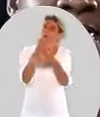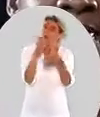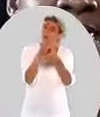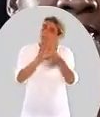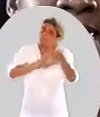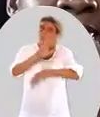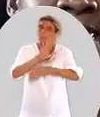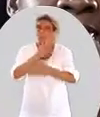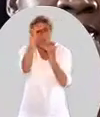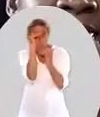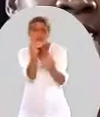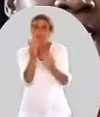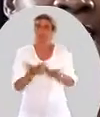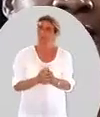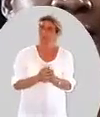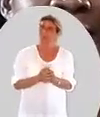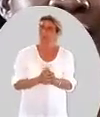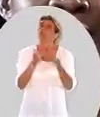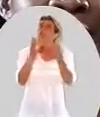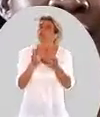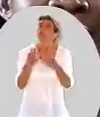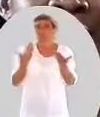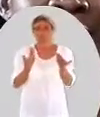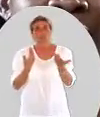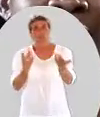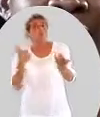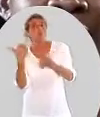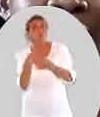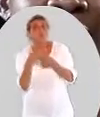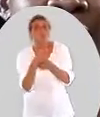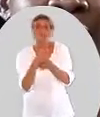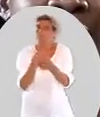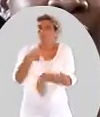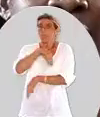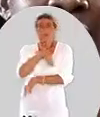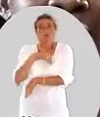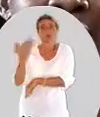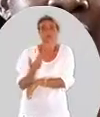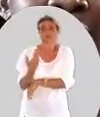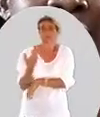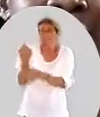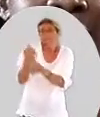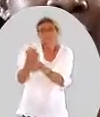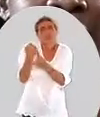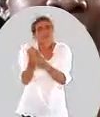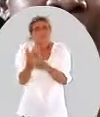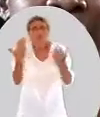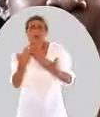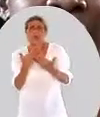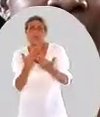chérissons nous avons soutenu sans faille les conditions indispensables à la lutte contre la vie chère